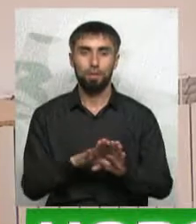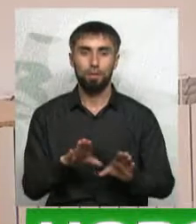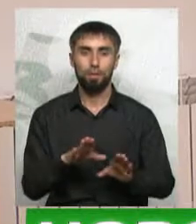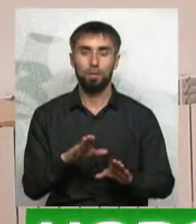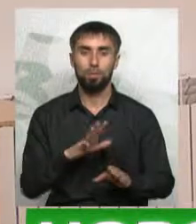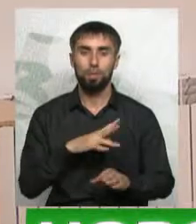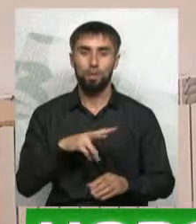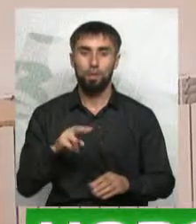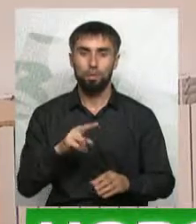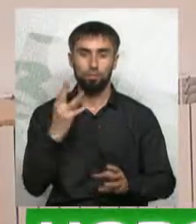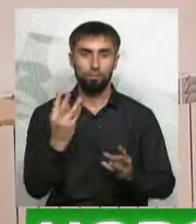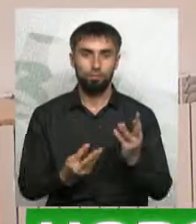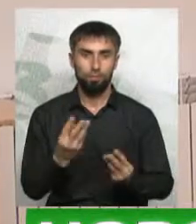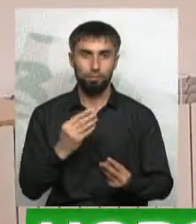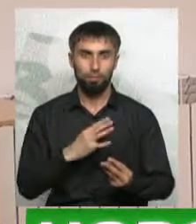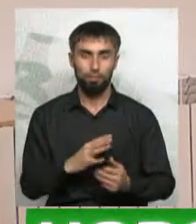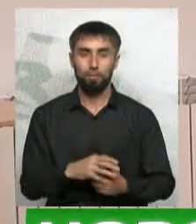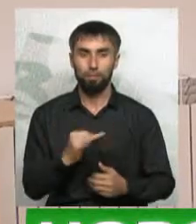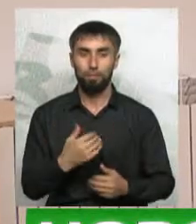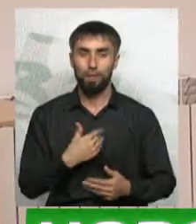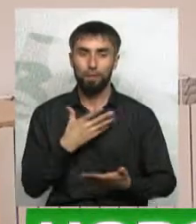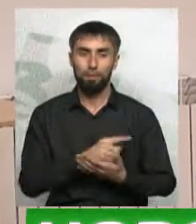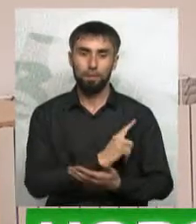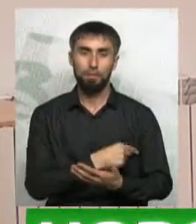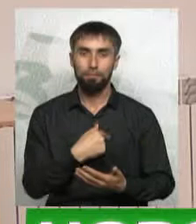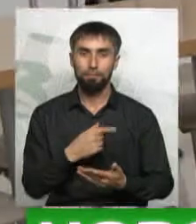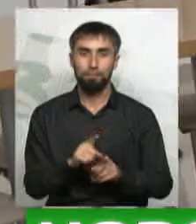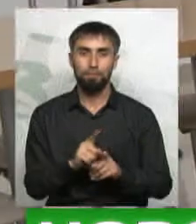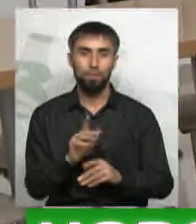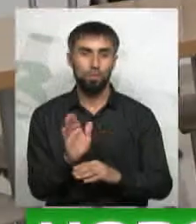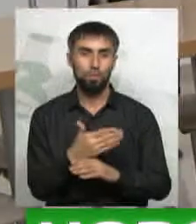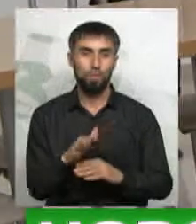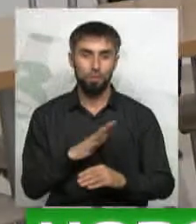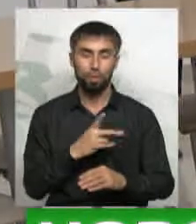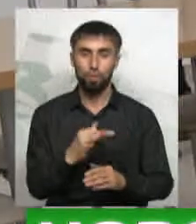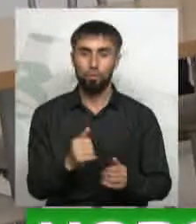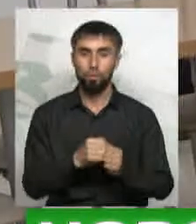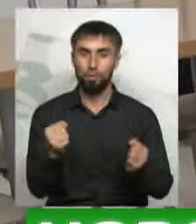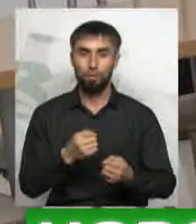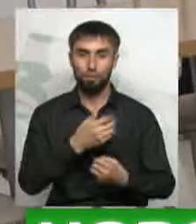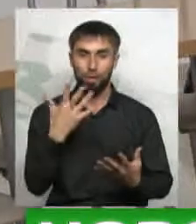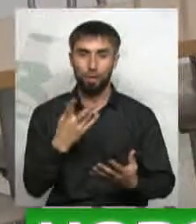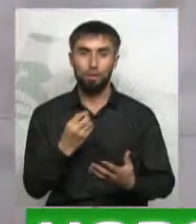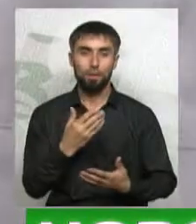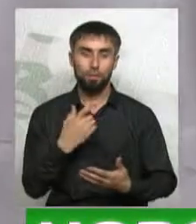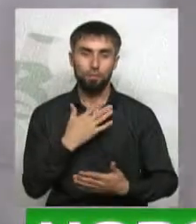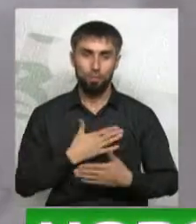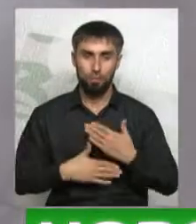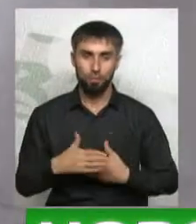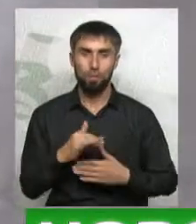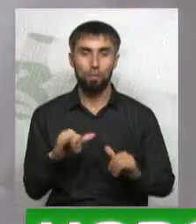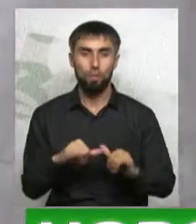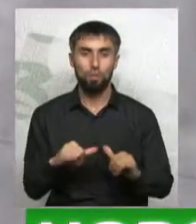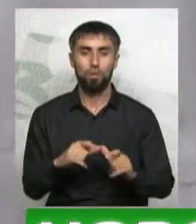глыбы, лед висит, сосульки, и мы своими силами, конечно, устраняли. А сейчас просторно и светло, не нарадуются обновленной